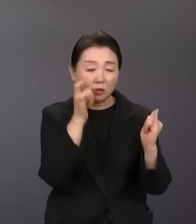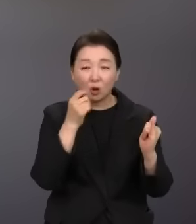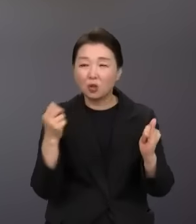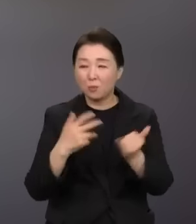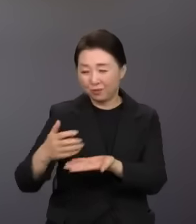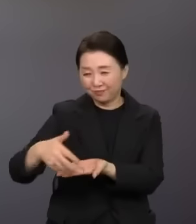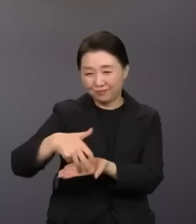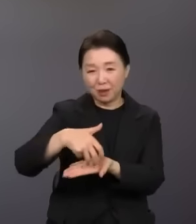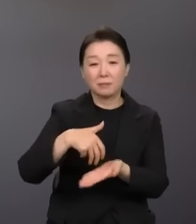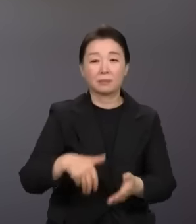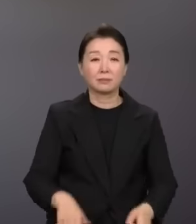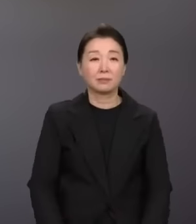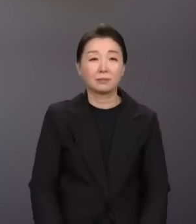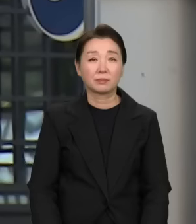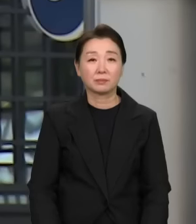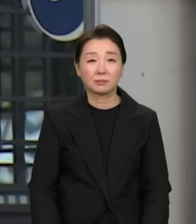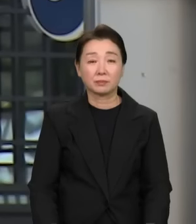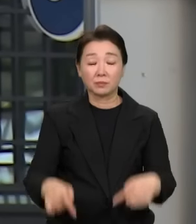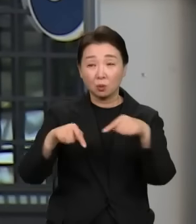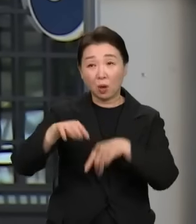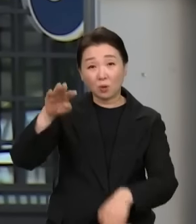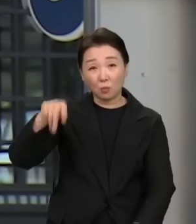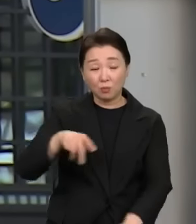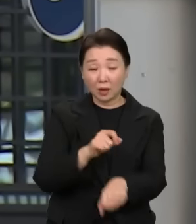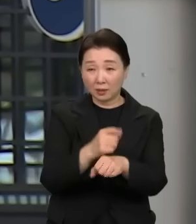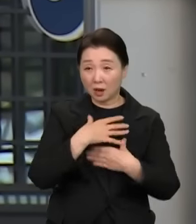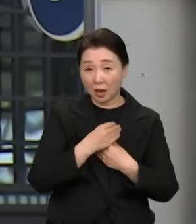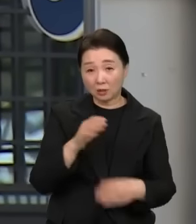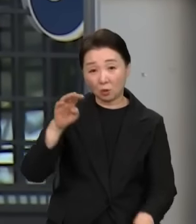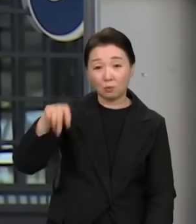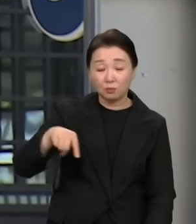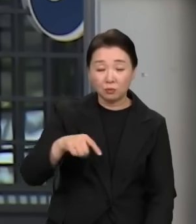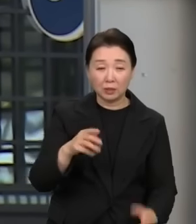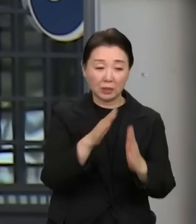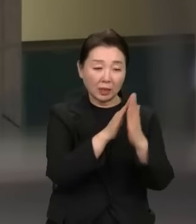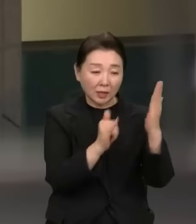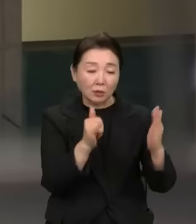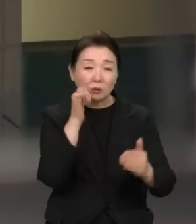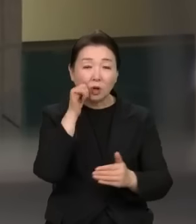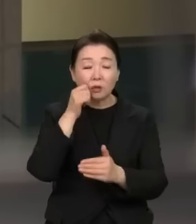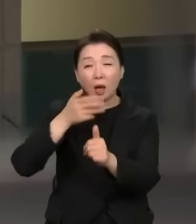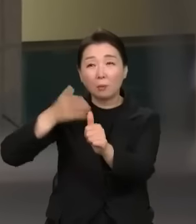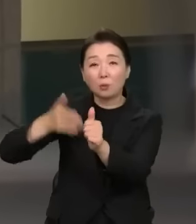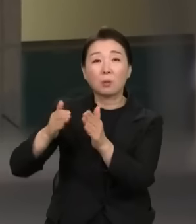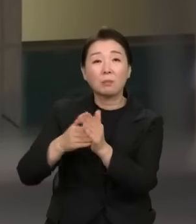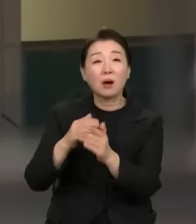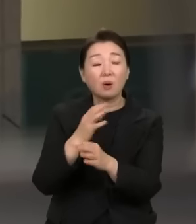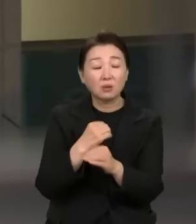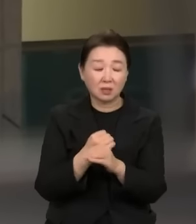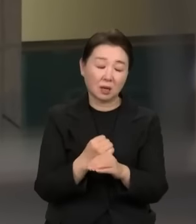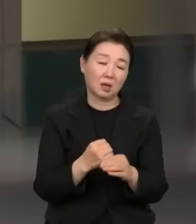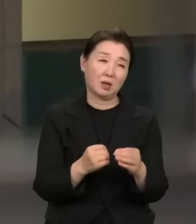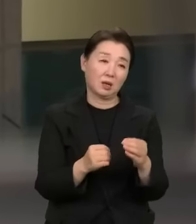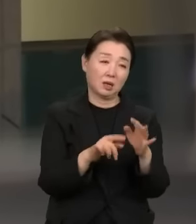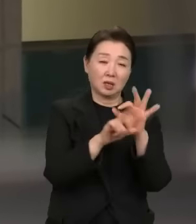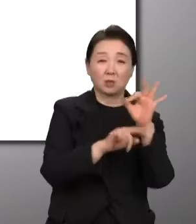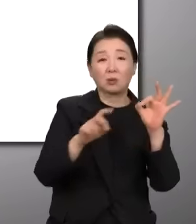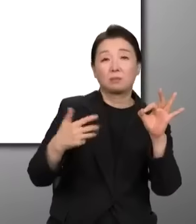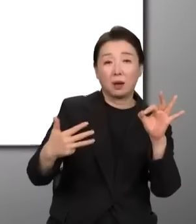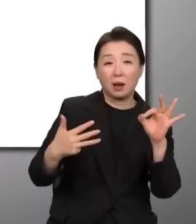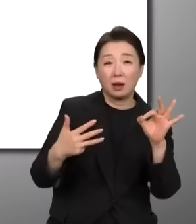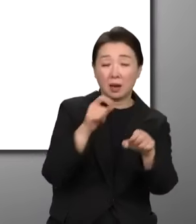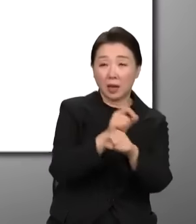확보에 나섰습니다. 외교부가 행정안전부에 유가족 연락처를 요청한 건 지난달 28일. 행안부는